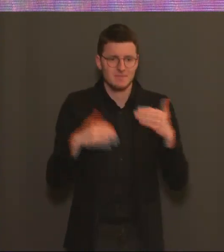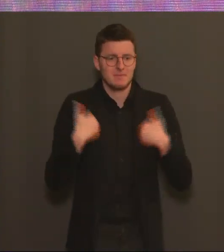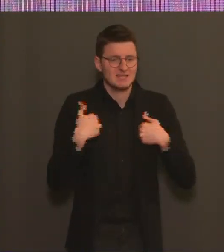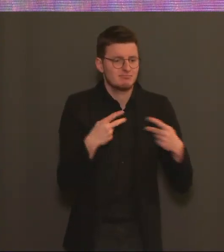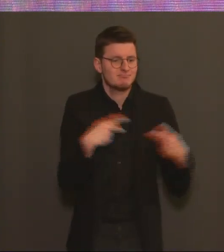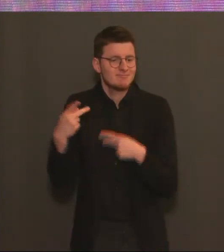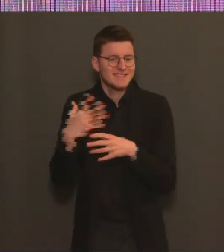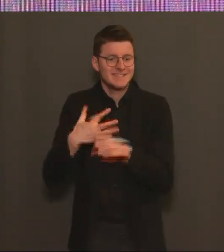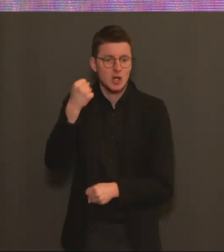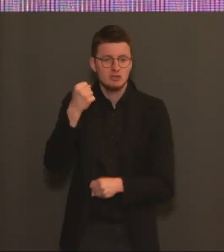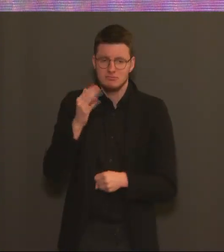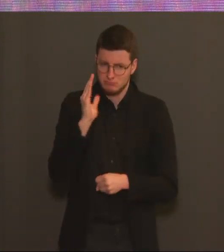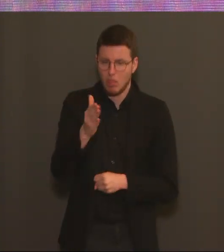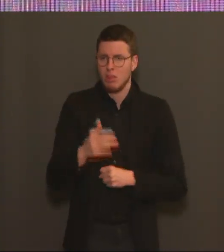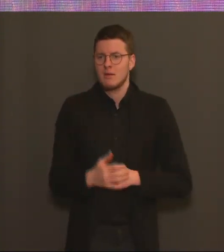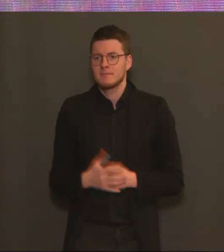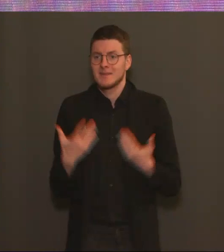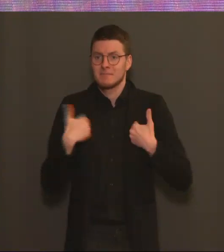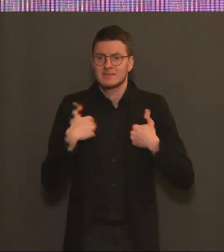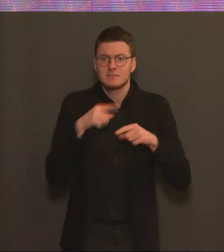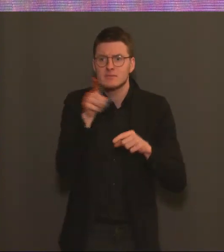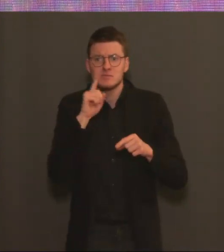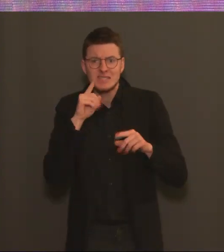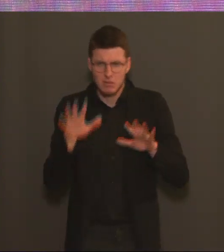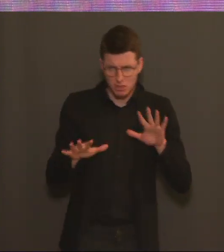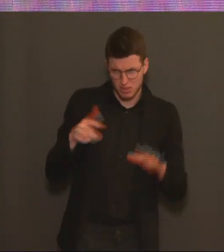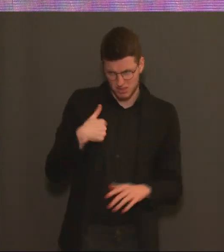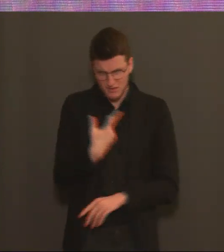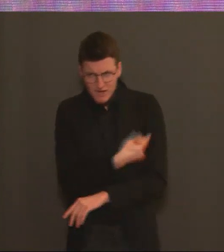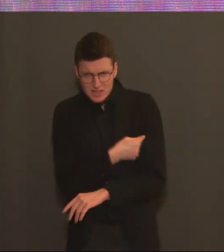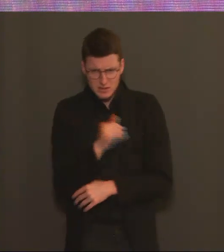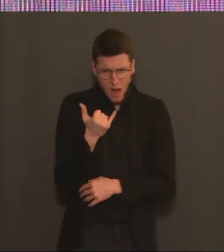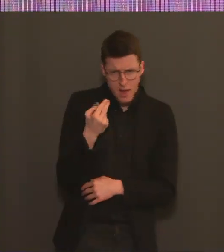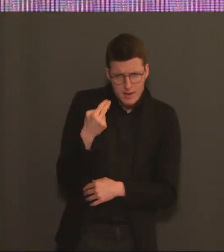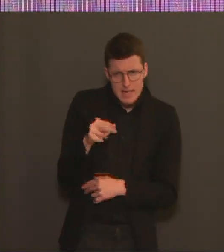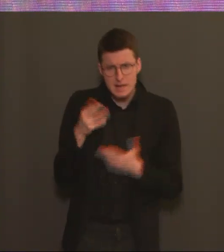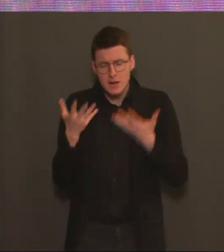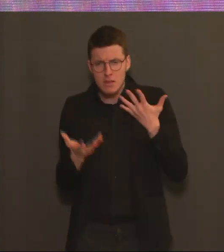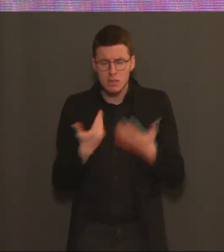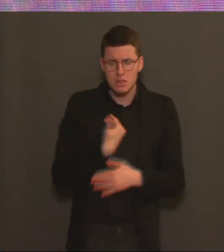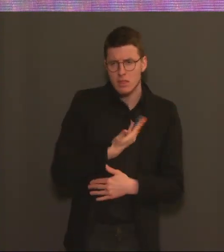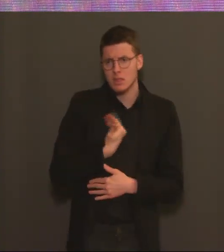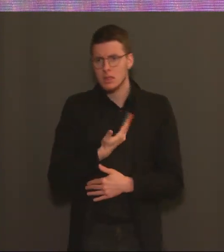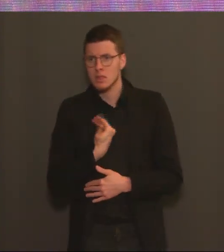En voor mensen die twijfelen om zich te laten vaccineren, denk dan aan het volgende.